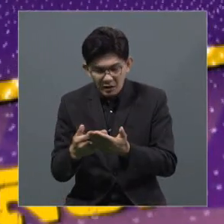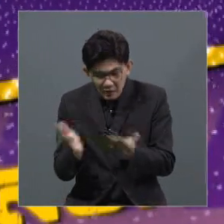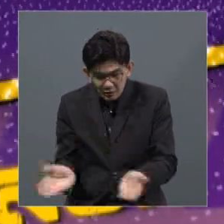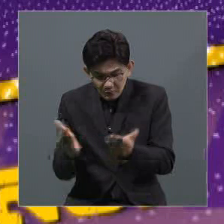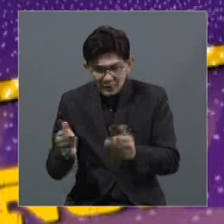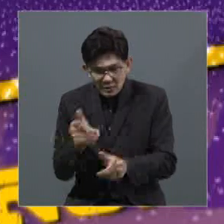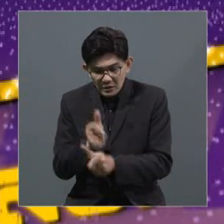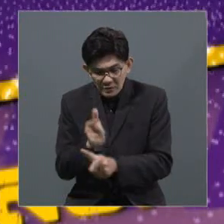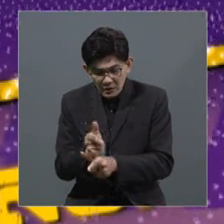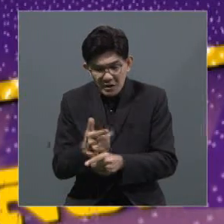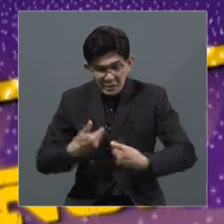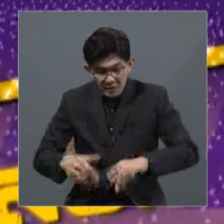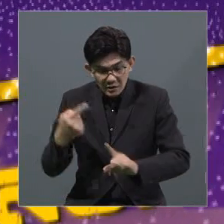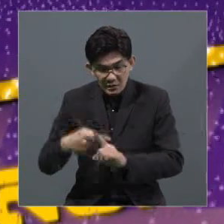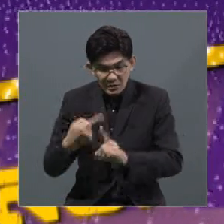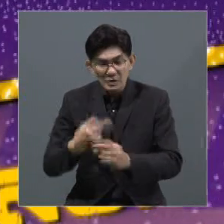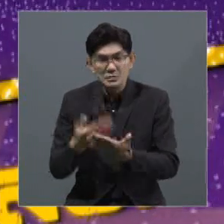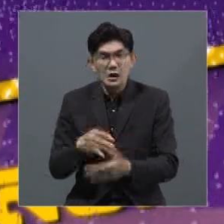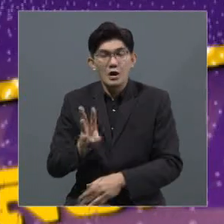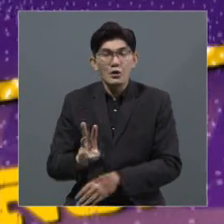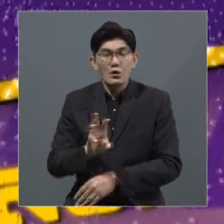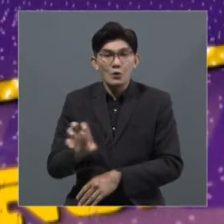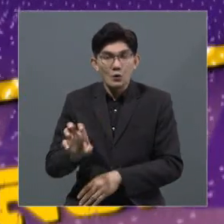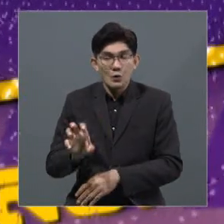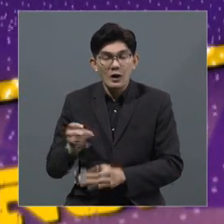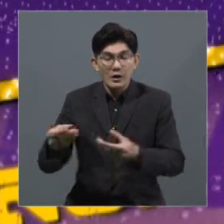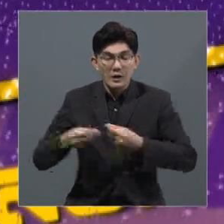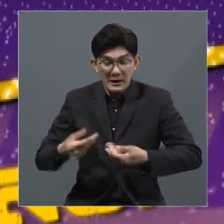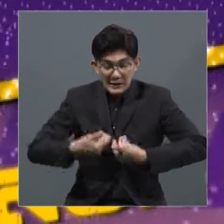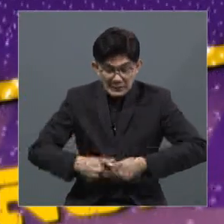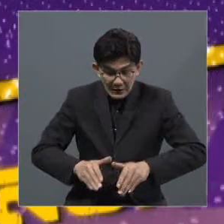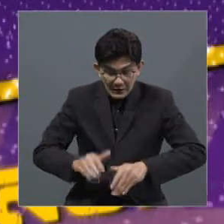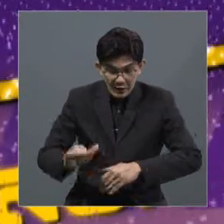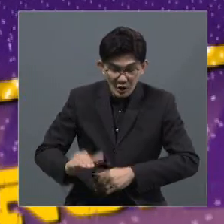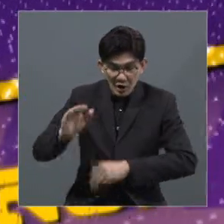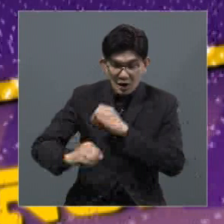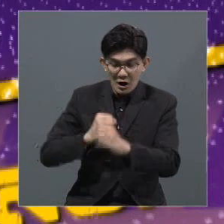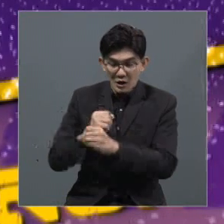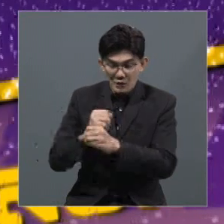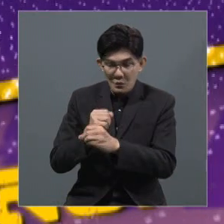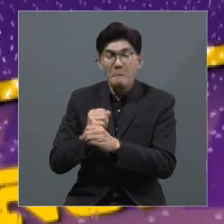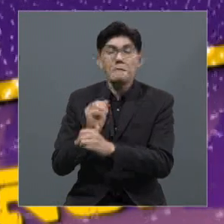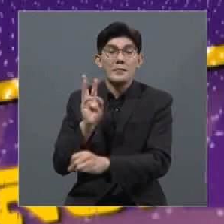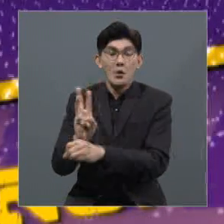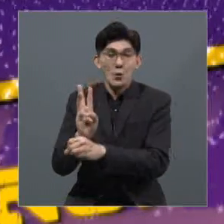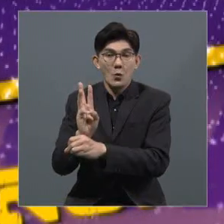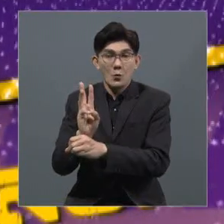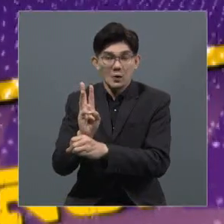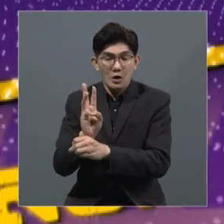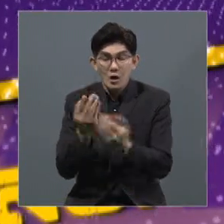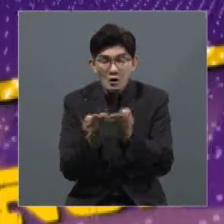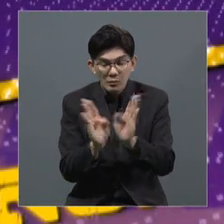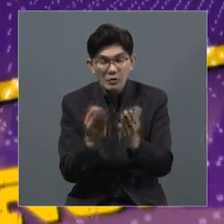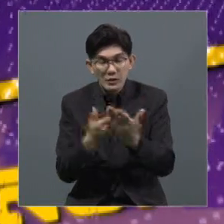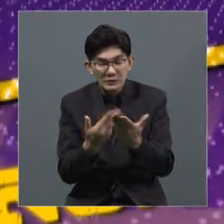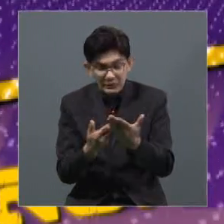งดูเด็กแรกเกิดเดือนละ600บาทให้กับเด็กตั้งแต่แรกเกิดจนอายุครบ6ปีอยู่ในครัวเรือนที่มี